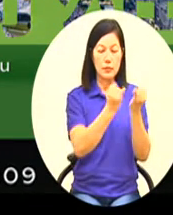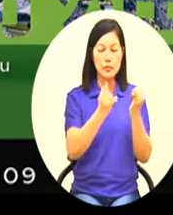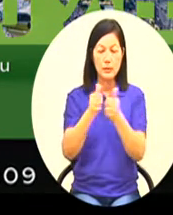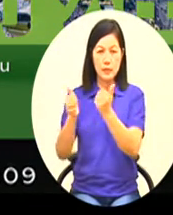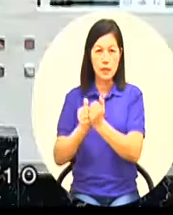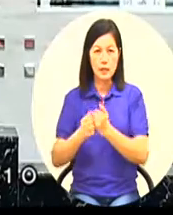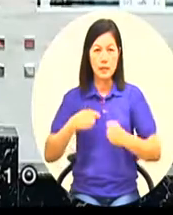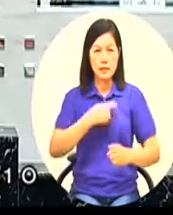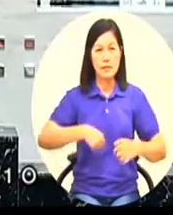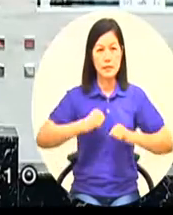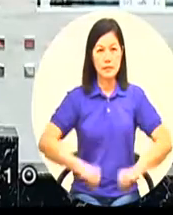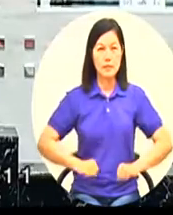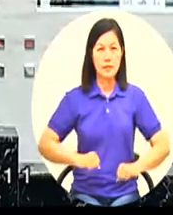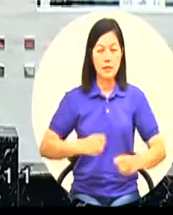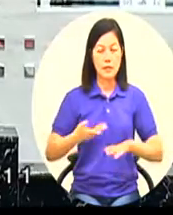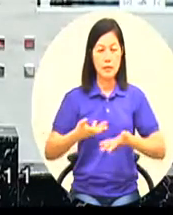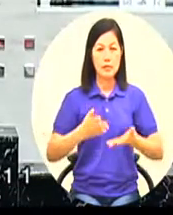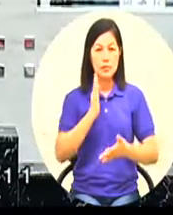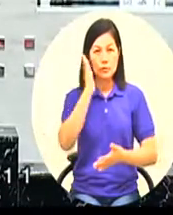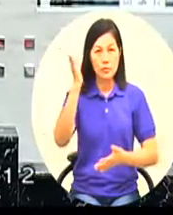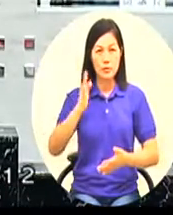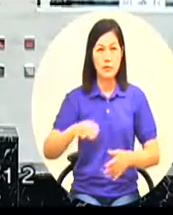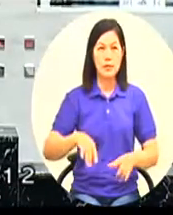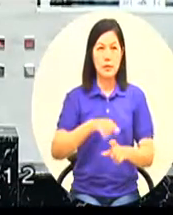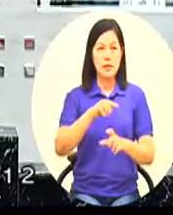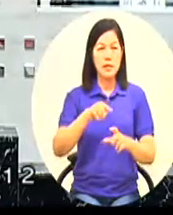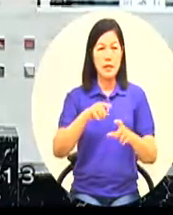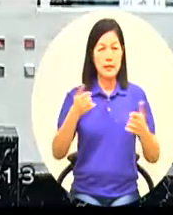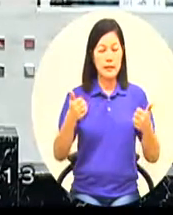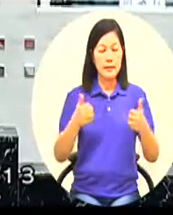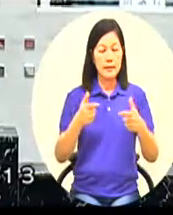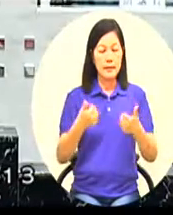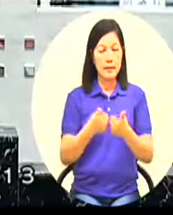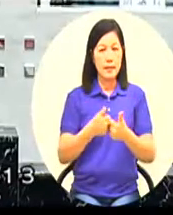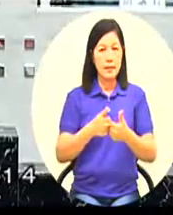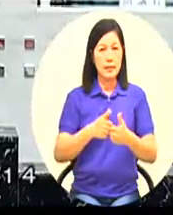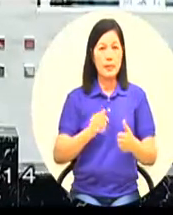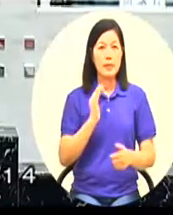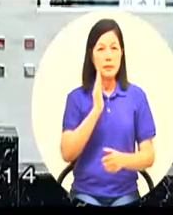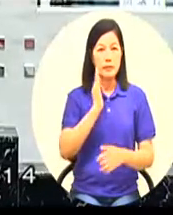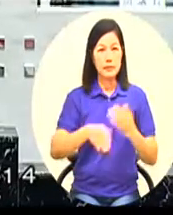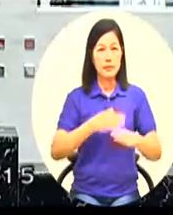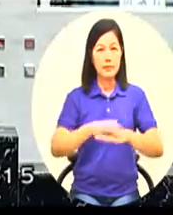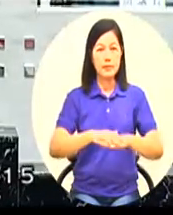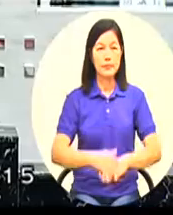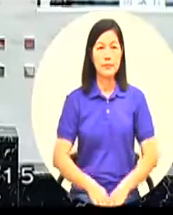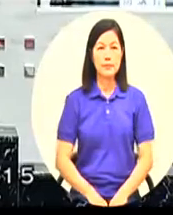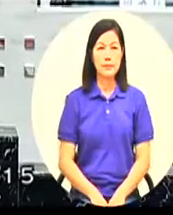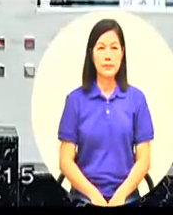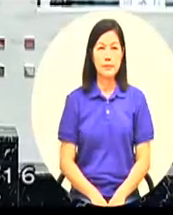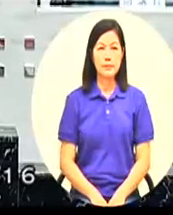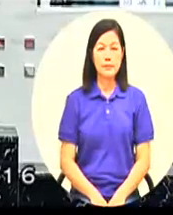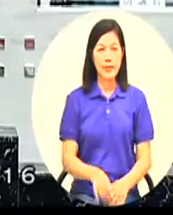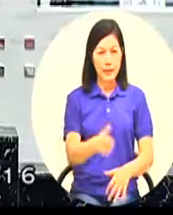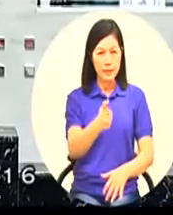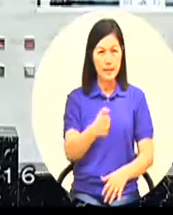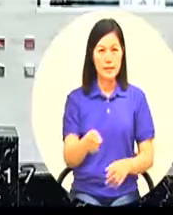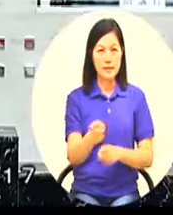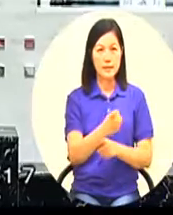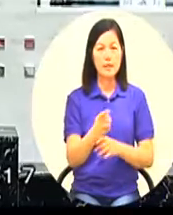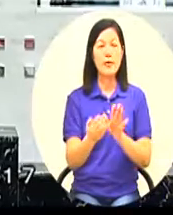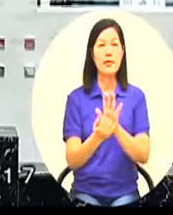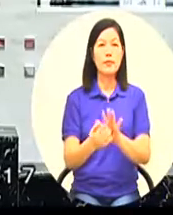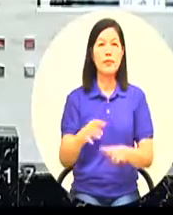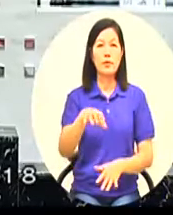健康，万事如意，大会圆满成功，谢谢。 好，谢谢我们消防局陈局长